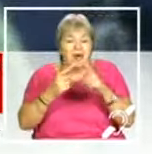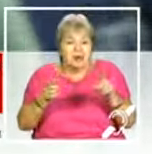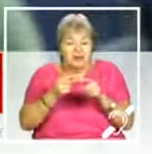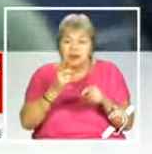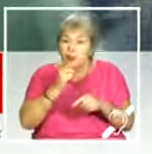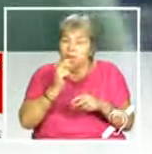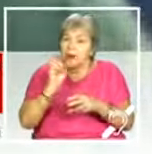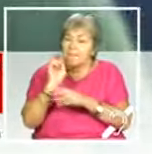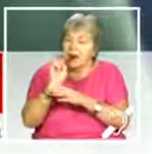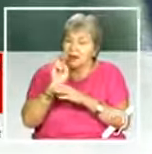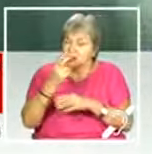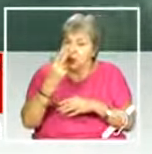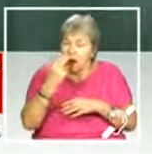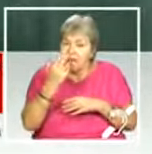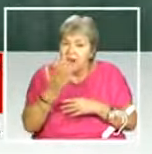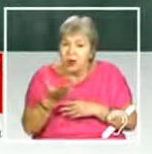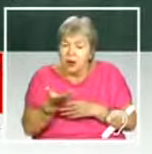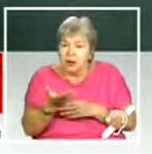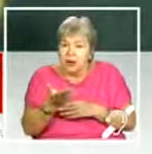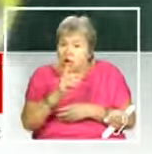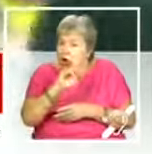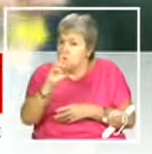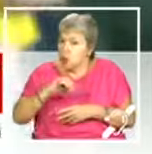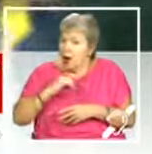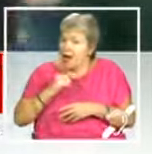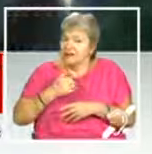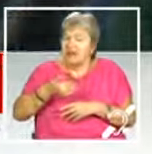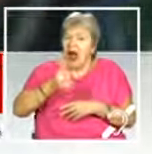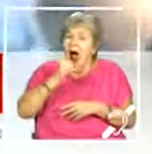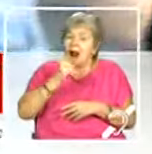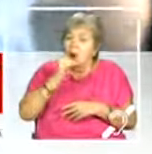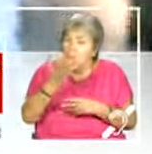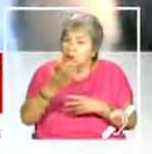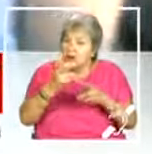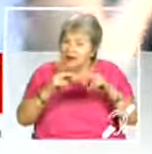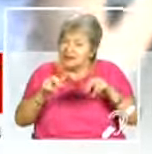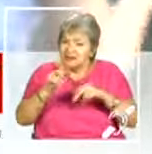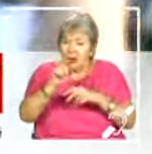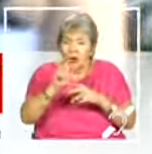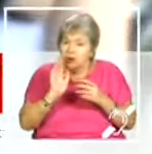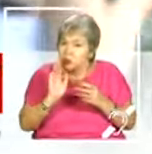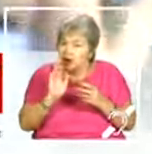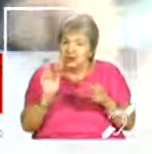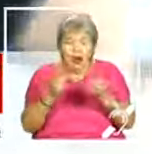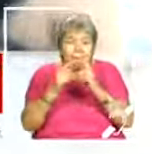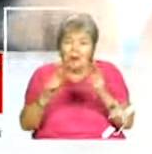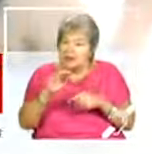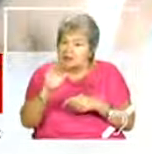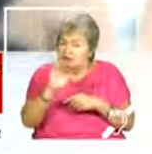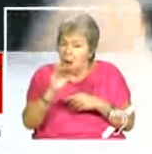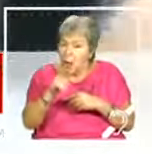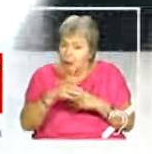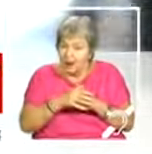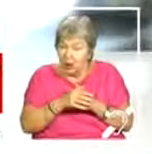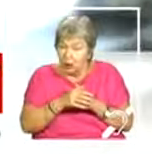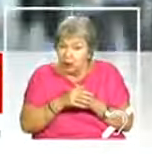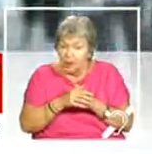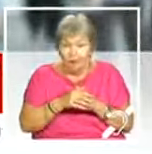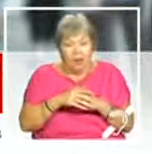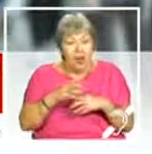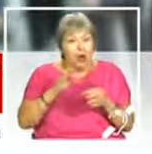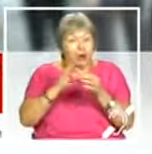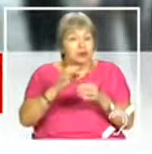care participă minorii și nu a existat alcool în restaurantul respectiv și la petrecerea respectivă. Spun